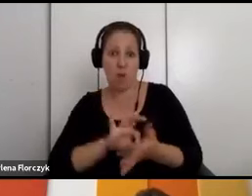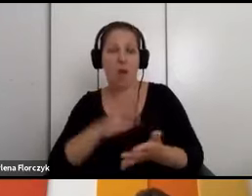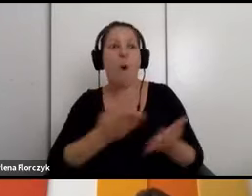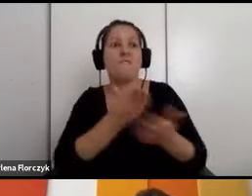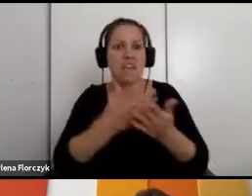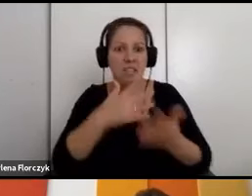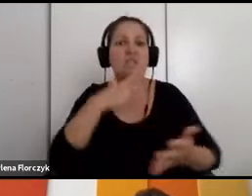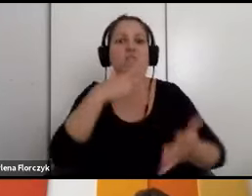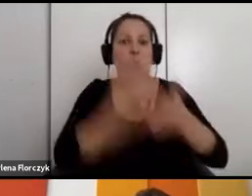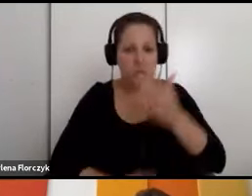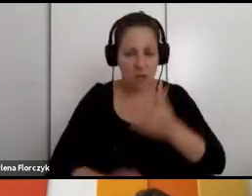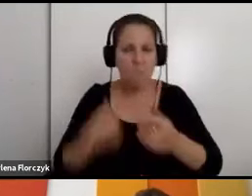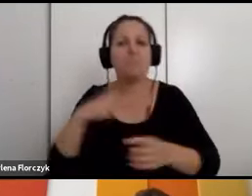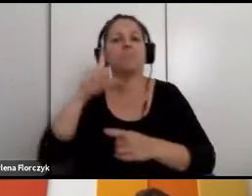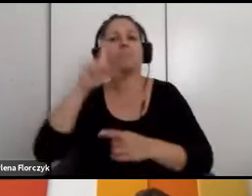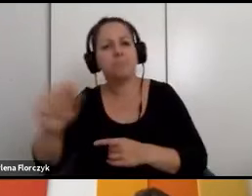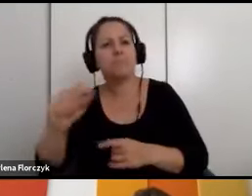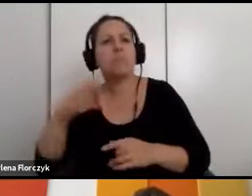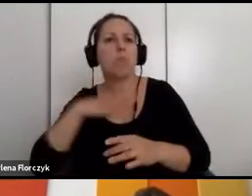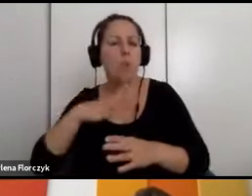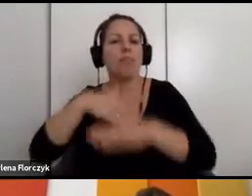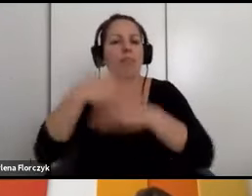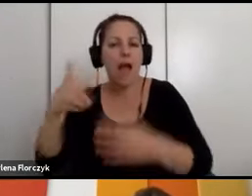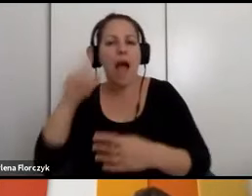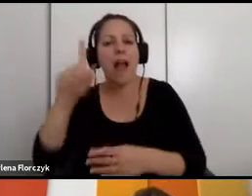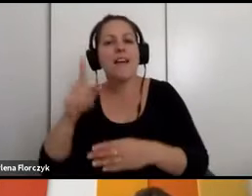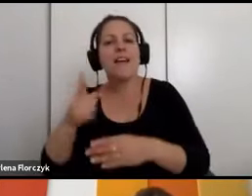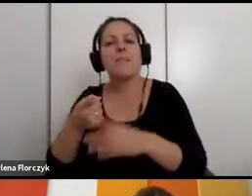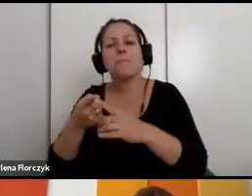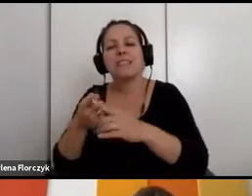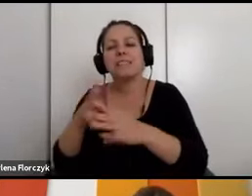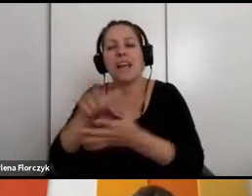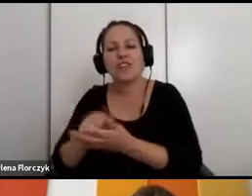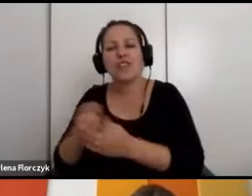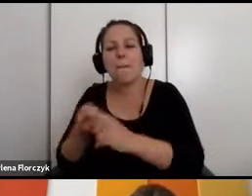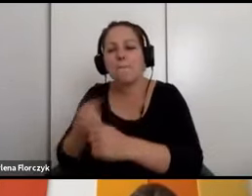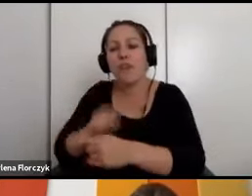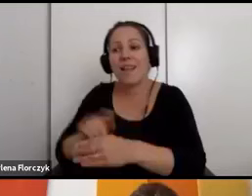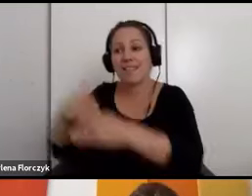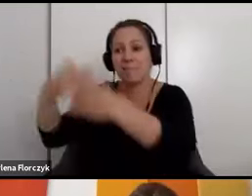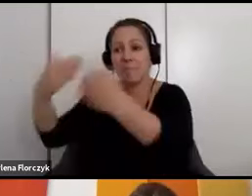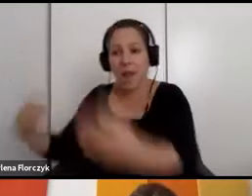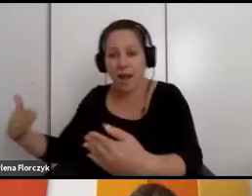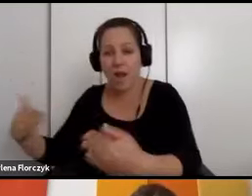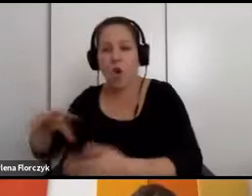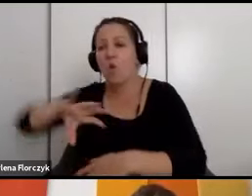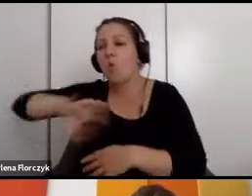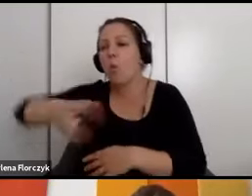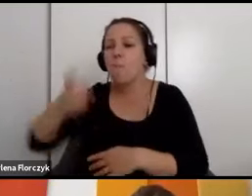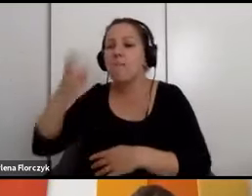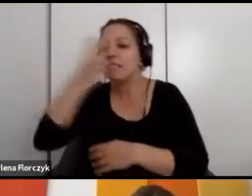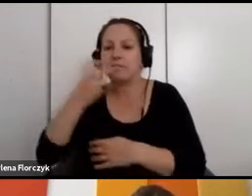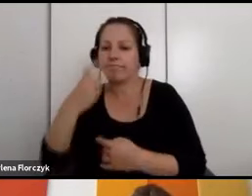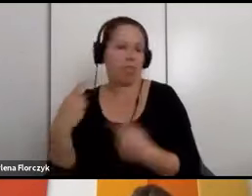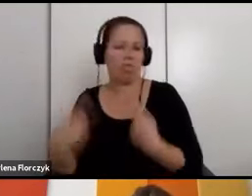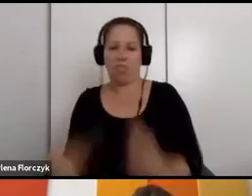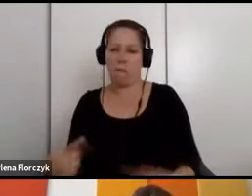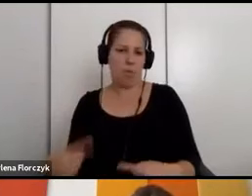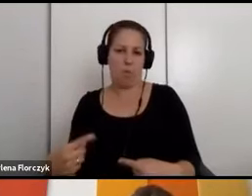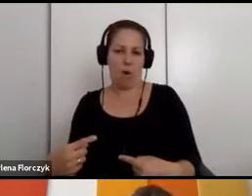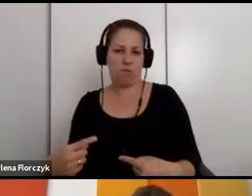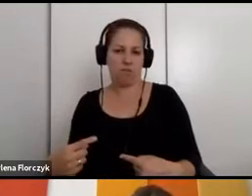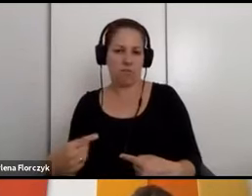bo jeździliśmy do teatrów, ale coś takiego jak zajęcia przed spektaklami dla klas czy dla grup zainteresowań nie istniało. I